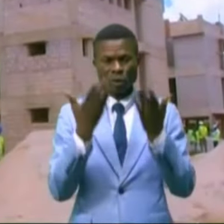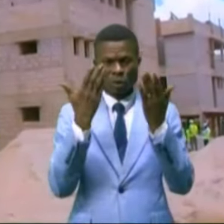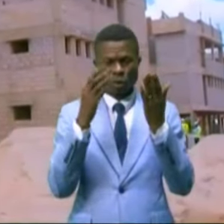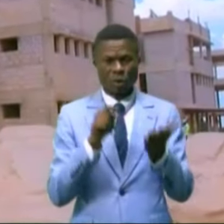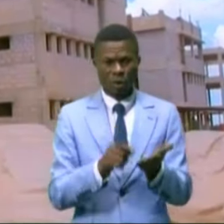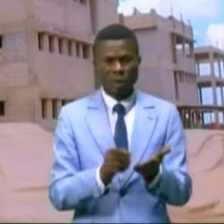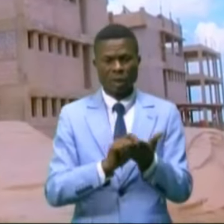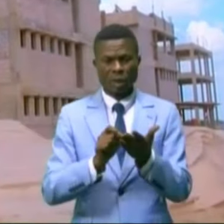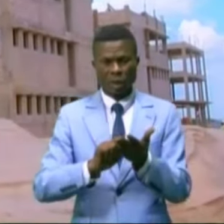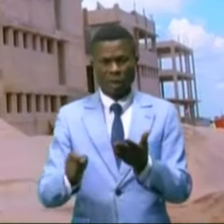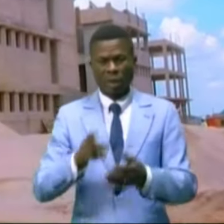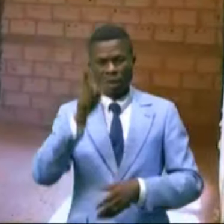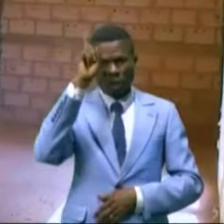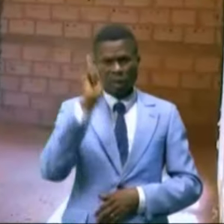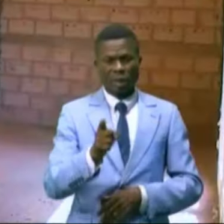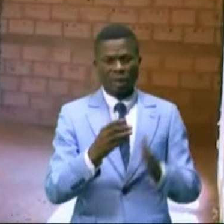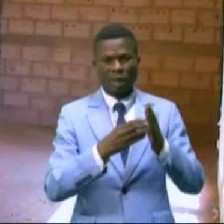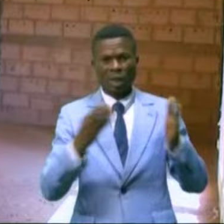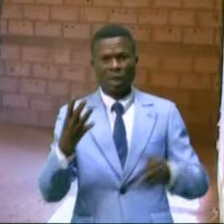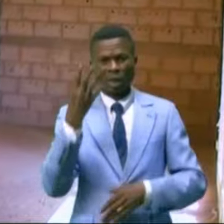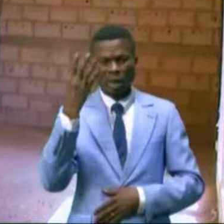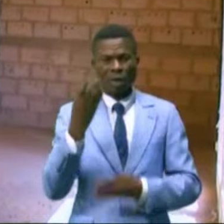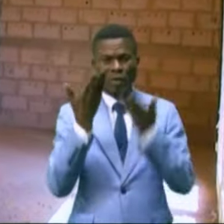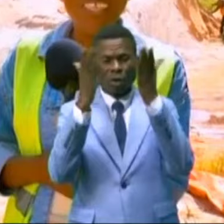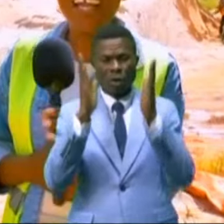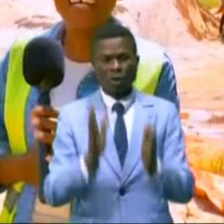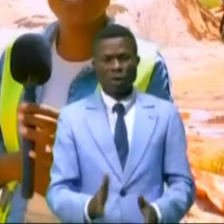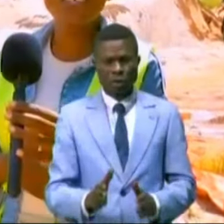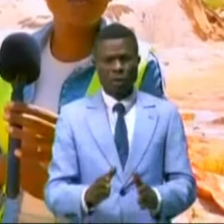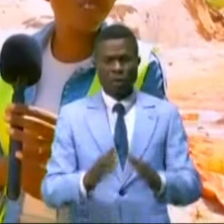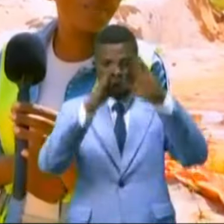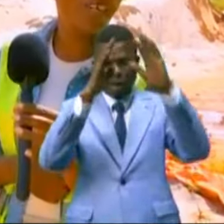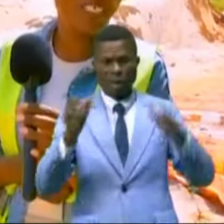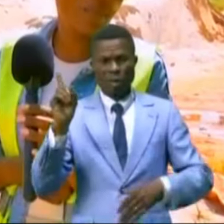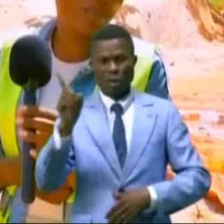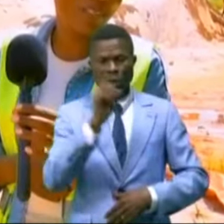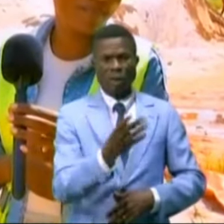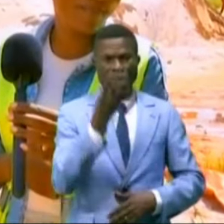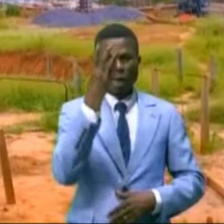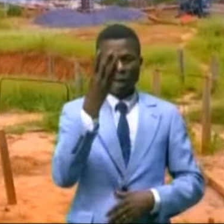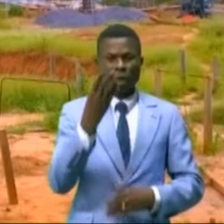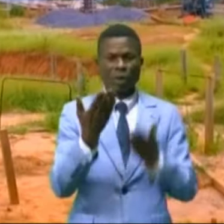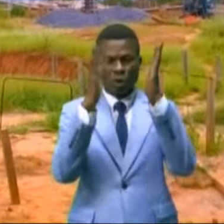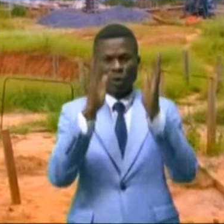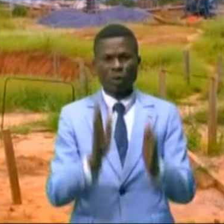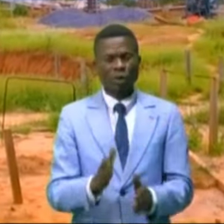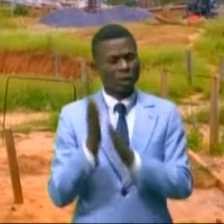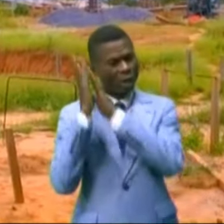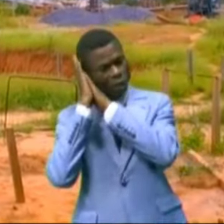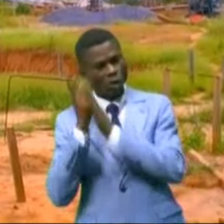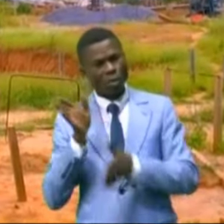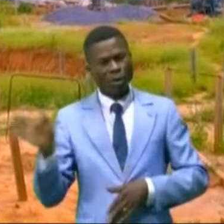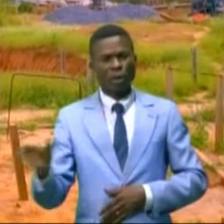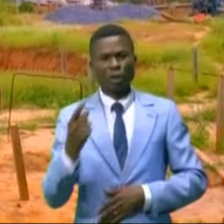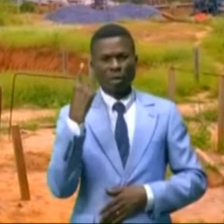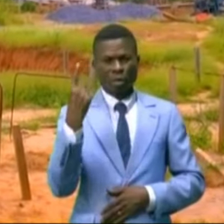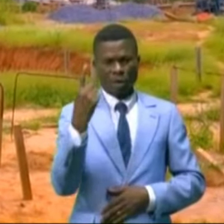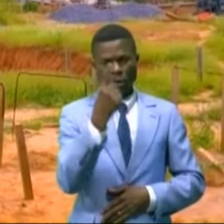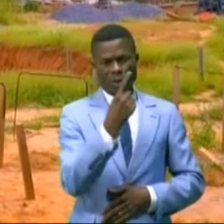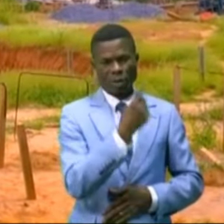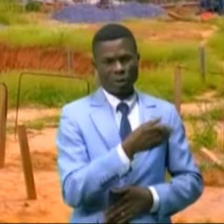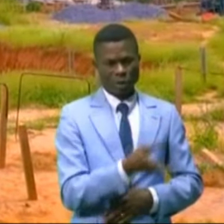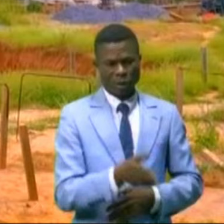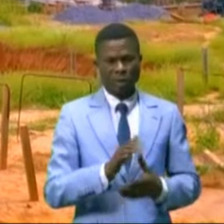un 184 étudiants par homme 4 étudiants par chambre l'entreprise à pied d'œuvre procède